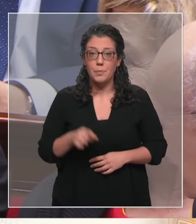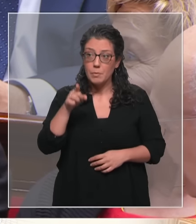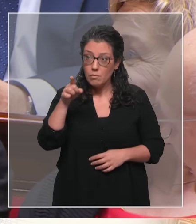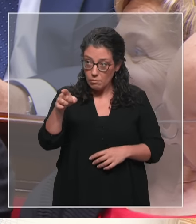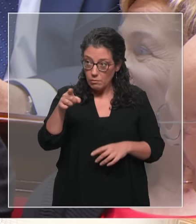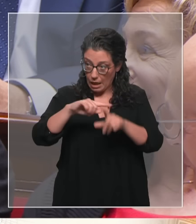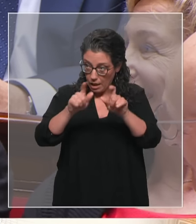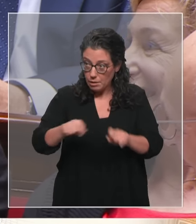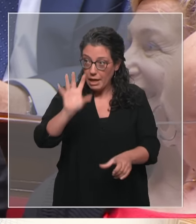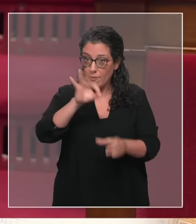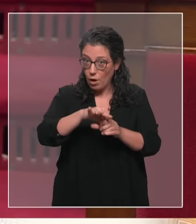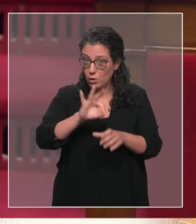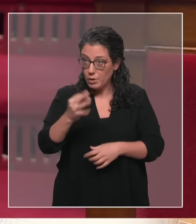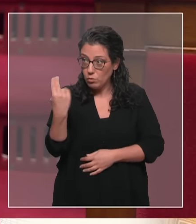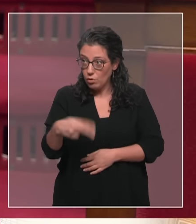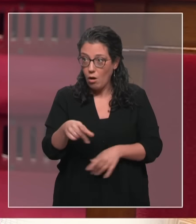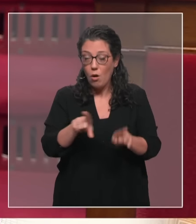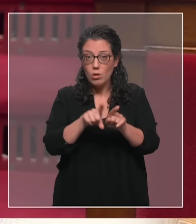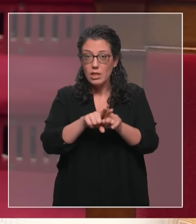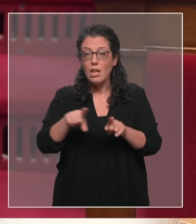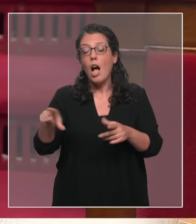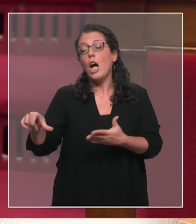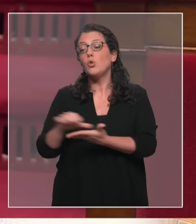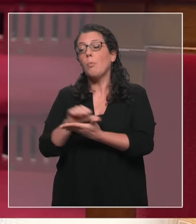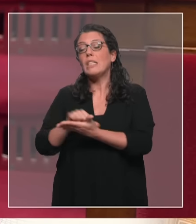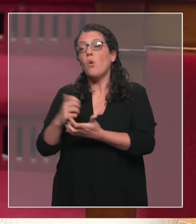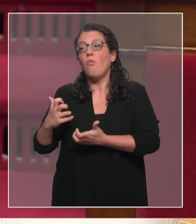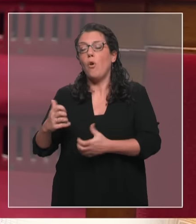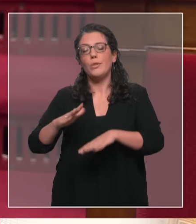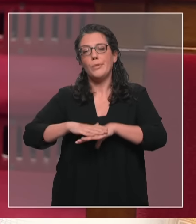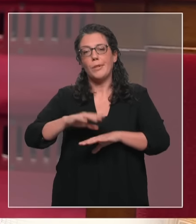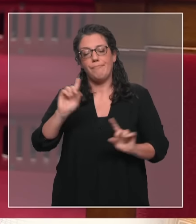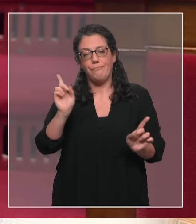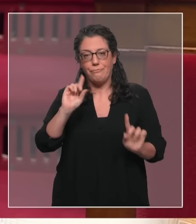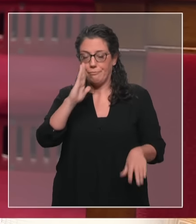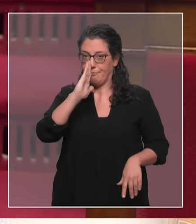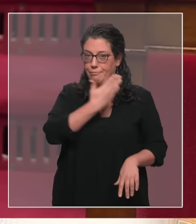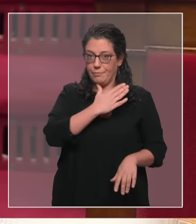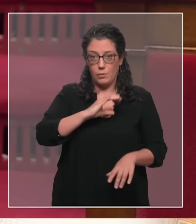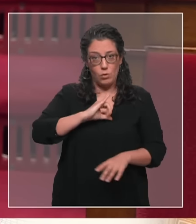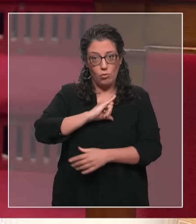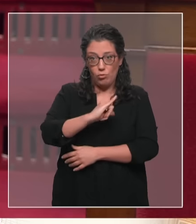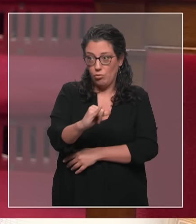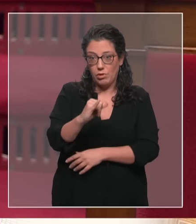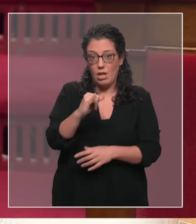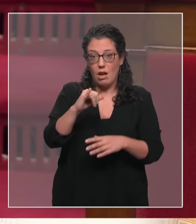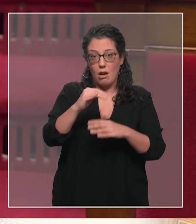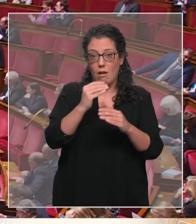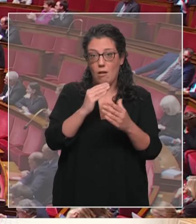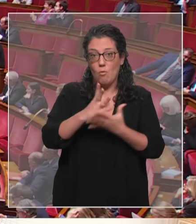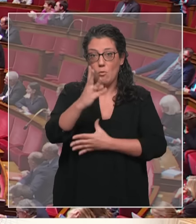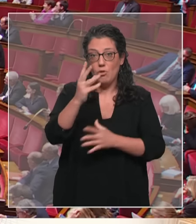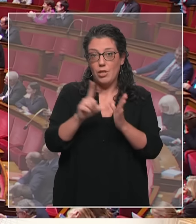ce vote et à renoncer à ces suppressions jusqu'au terme du parcours législatif du projet de loi de